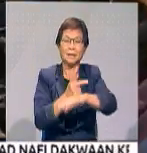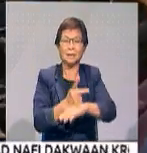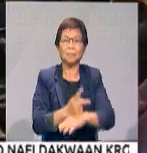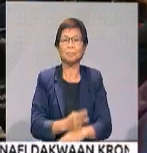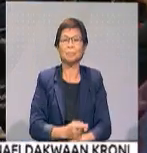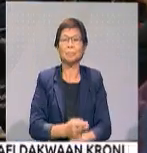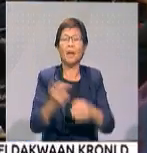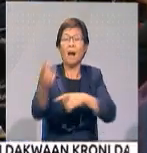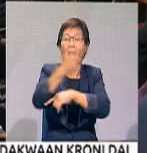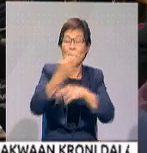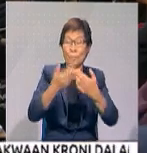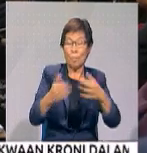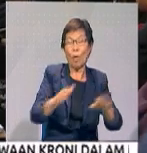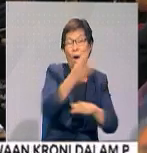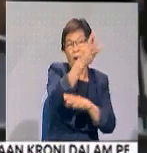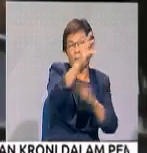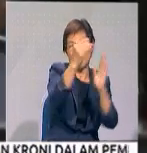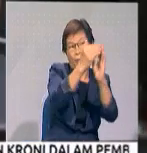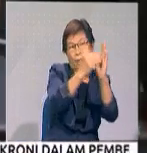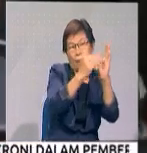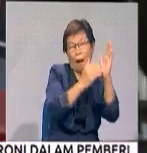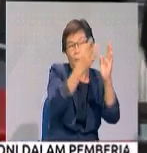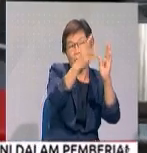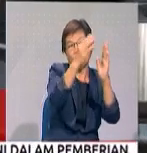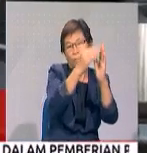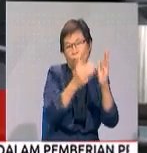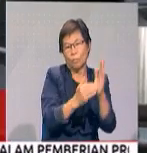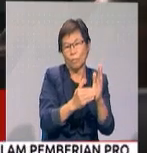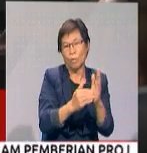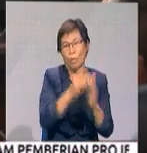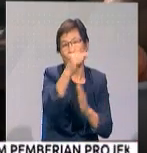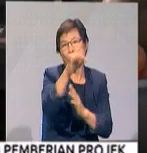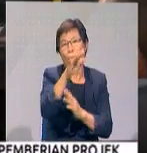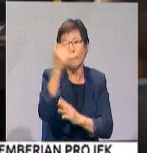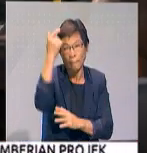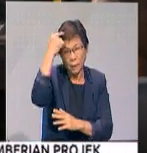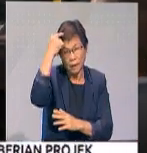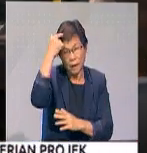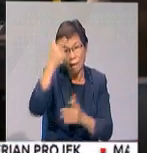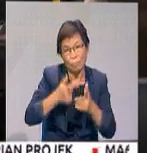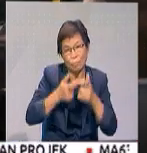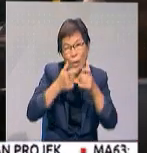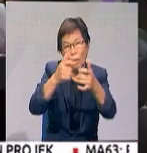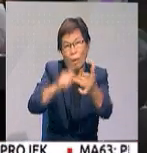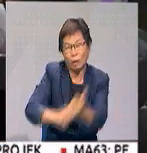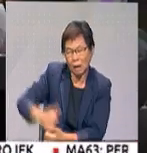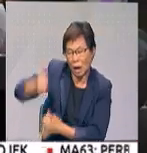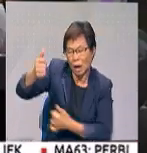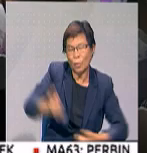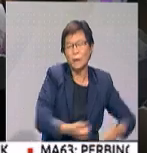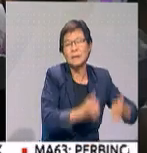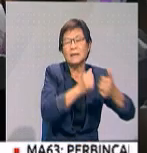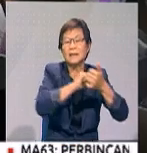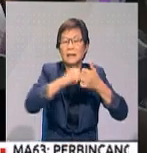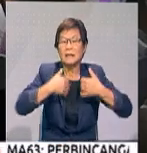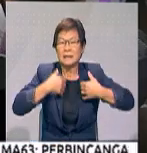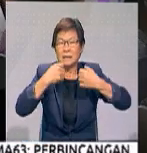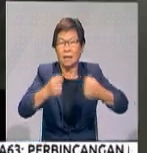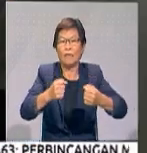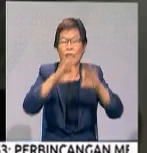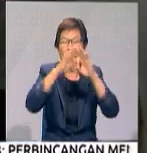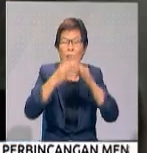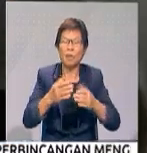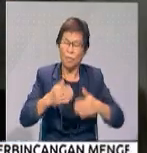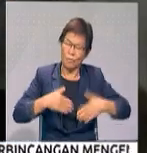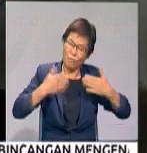Sempena hari pembukaannya, 16 acara diadakan antaranya Borneo Mental Health Run, Kayuhan Sehat, BSN Family Fun Walk